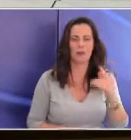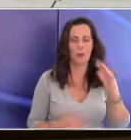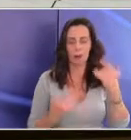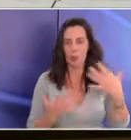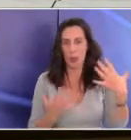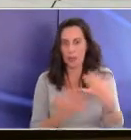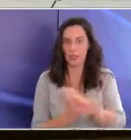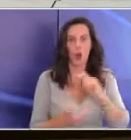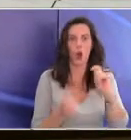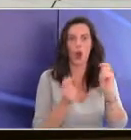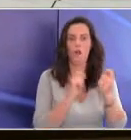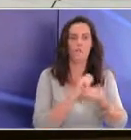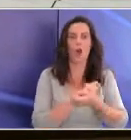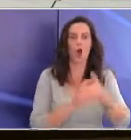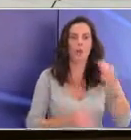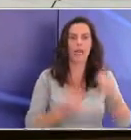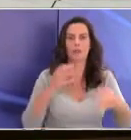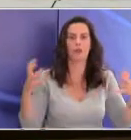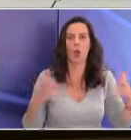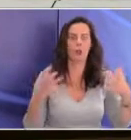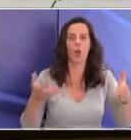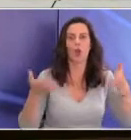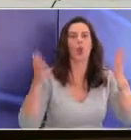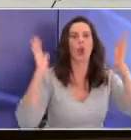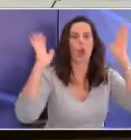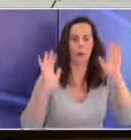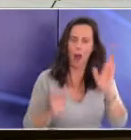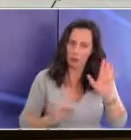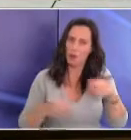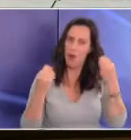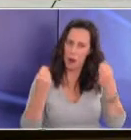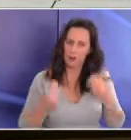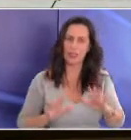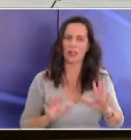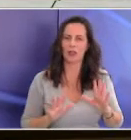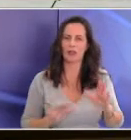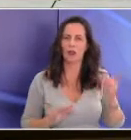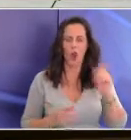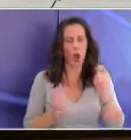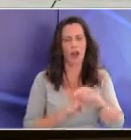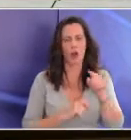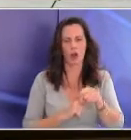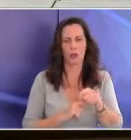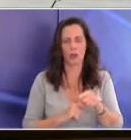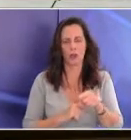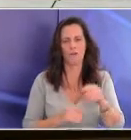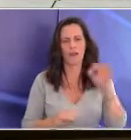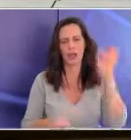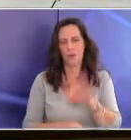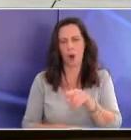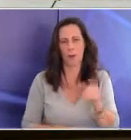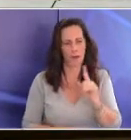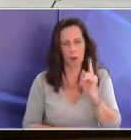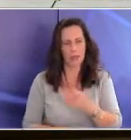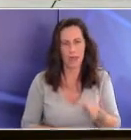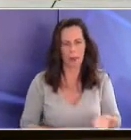כשמנצחים לא להפוך שחקנים וקבוצות ליותר ממה שהם, וגם כשמפסידים לא להפוך אותם לשק החבטות של המדינה, זה לא